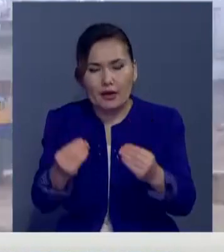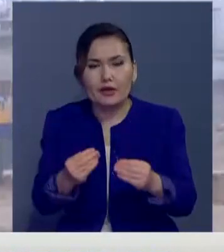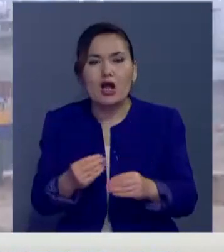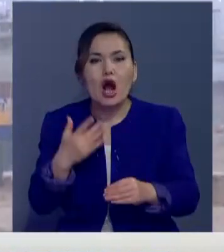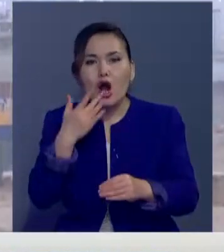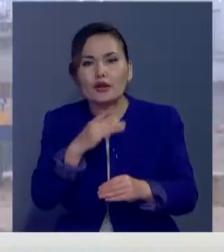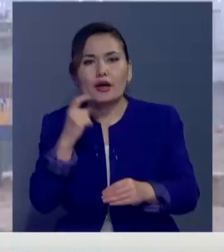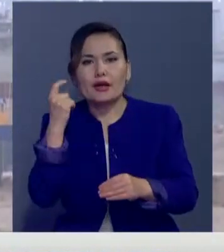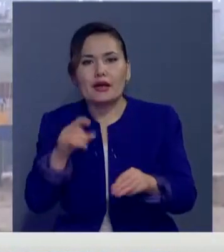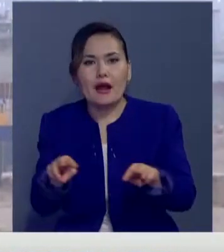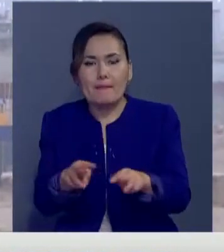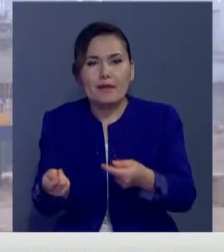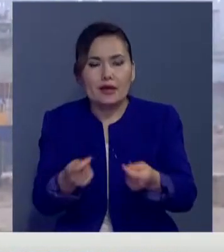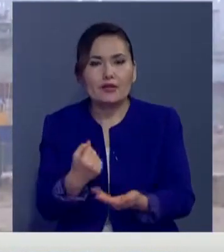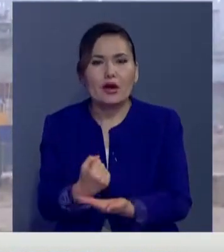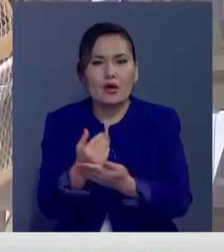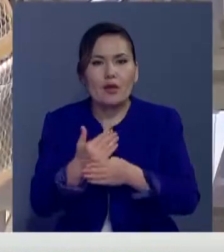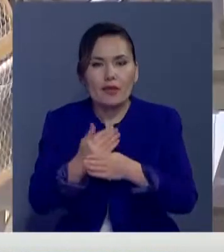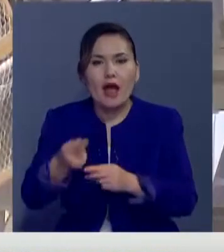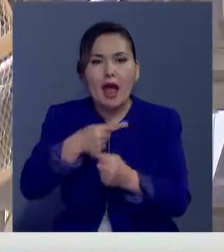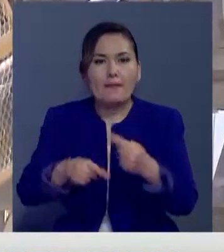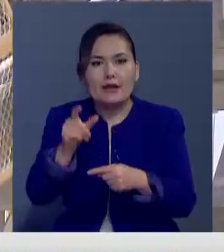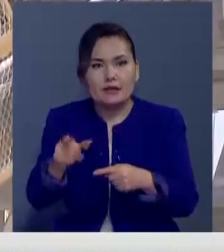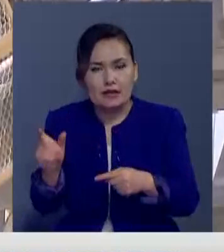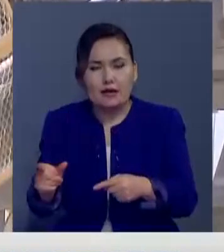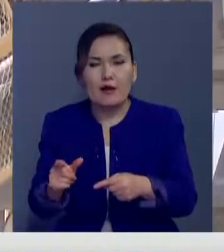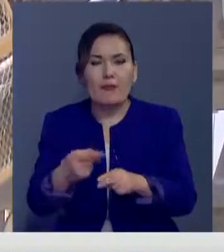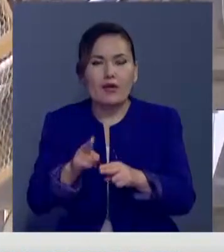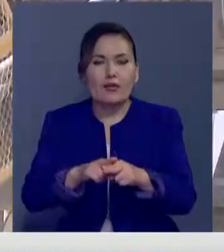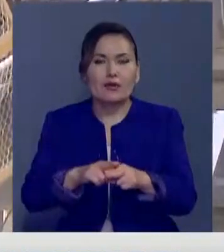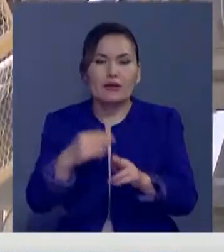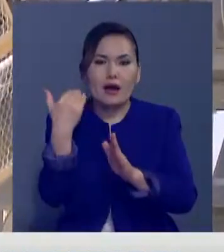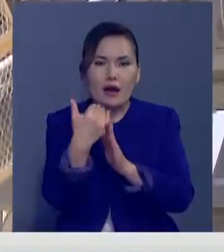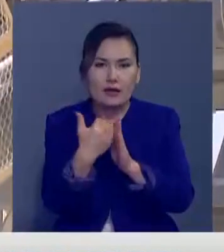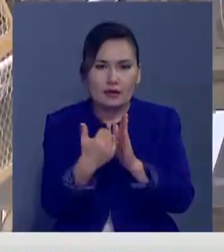ұлттық экономика министрлігінен демеуге мұқтаж бизнес салаларының тізімін күтіп отыр.